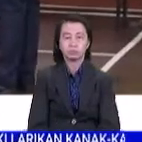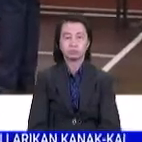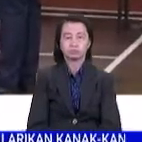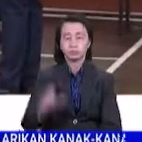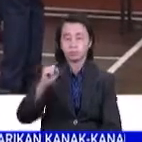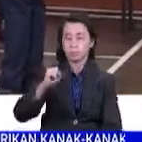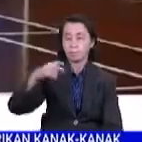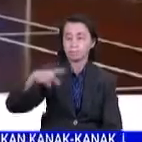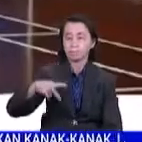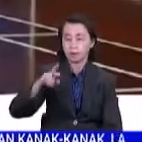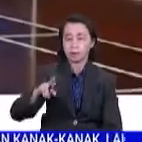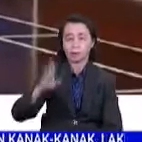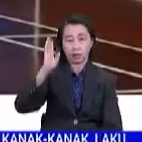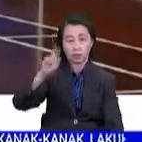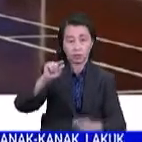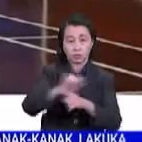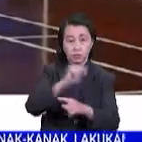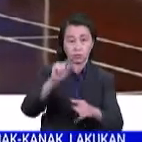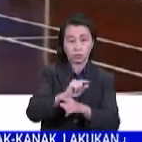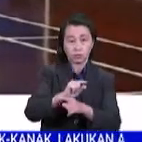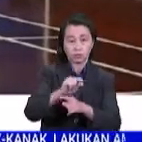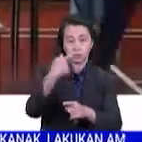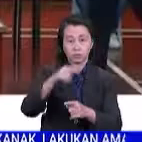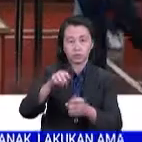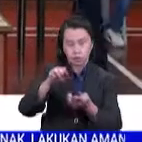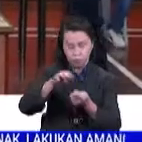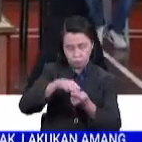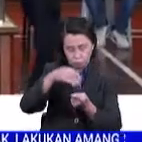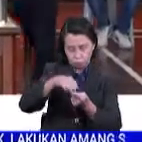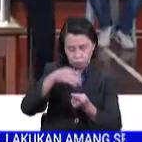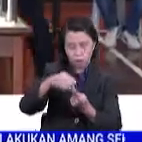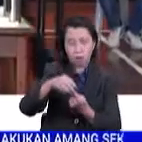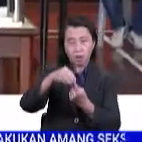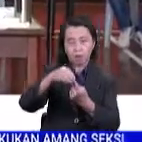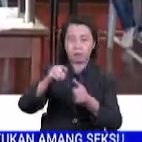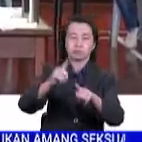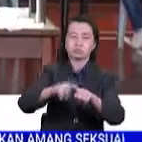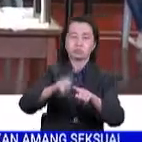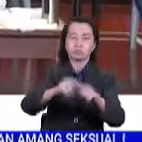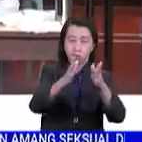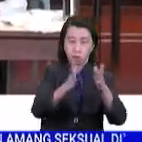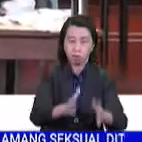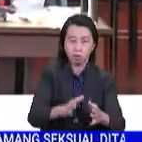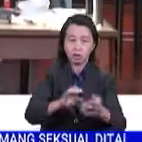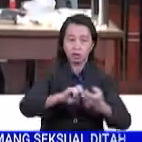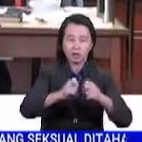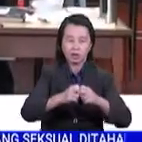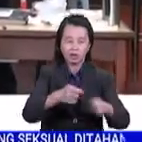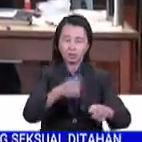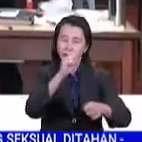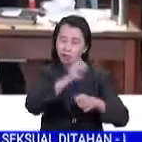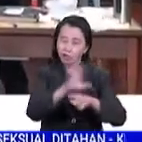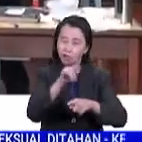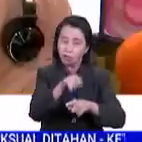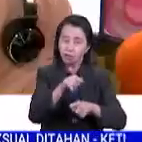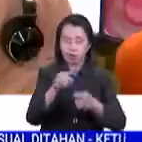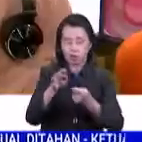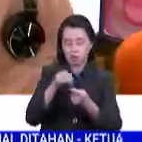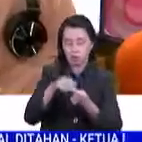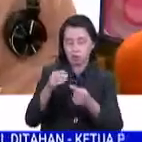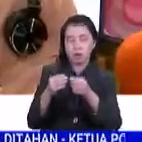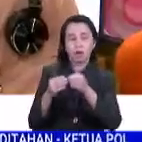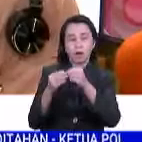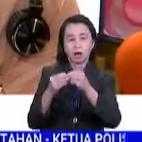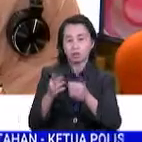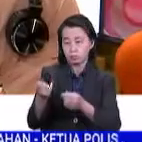Hai SPI juga akan menggunakan brush untuk mencuri dakwah pada jari pengundi yang bergejolak saja beliau ditemui